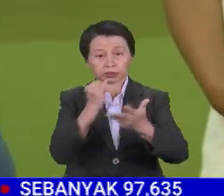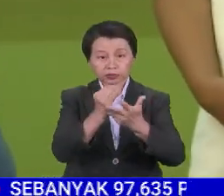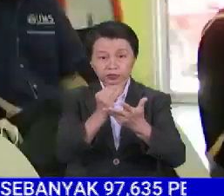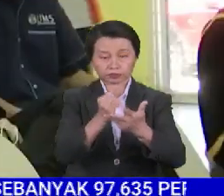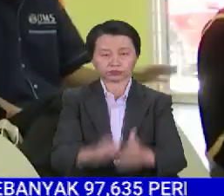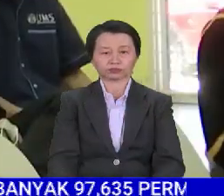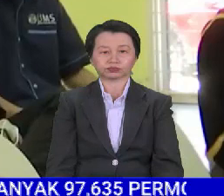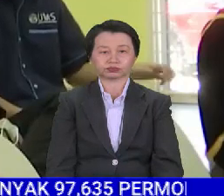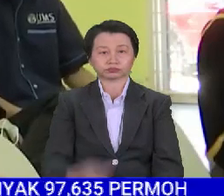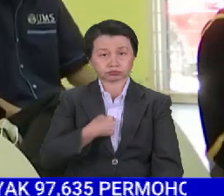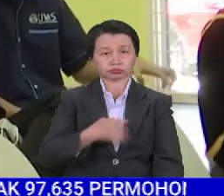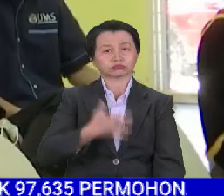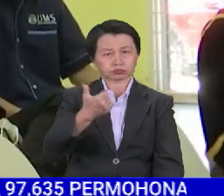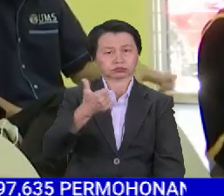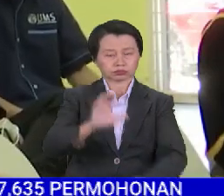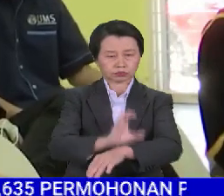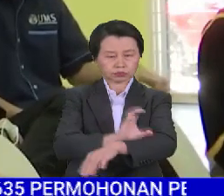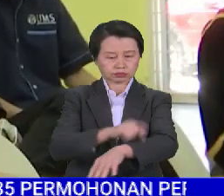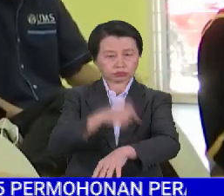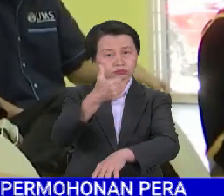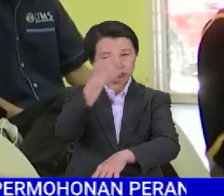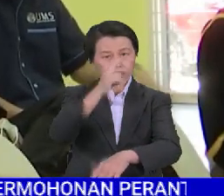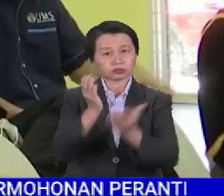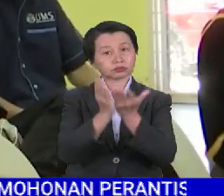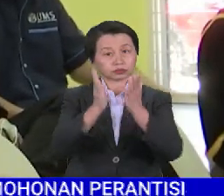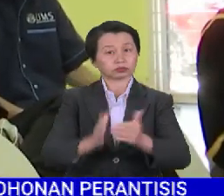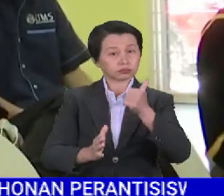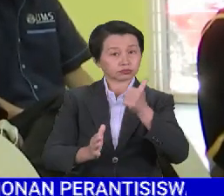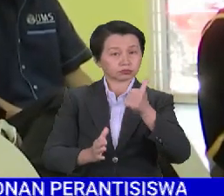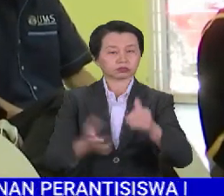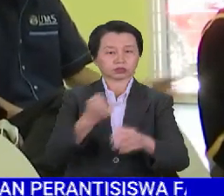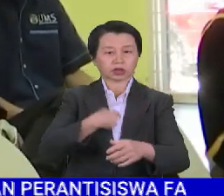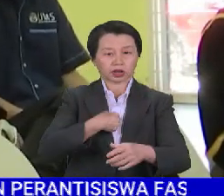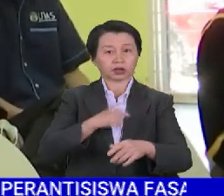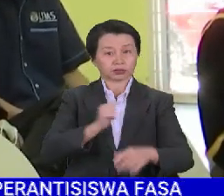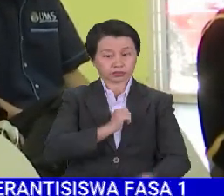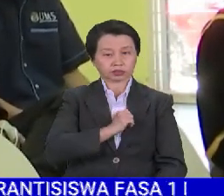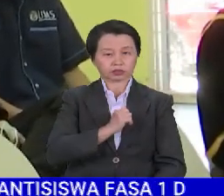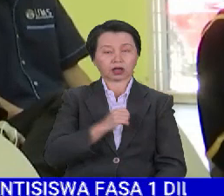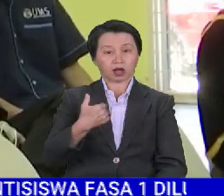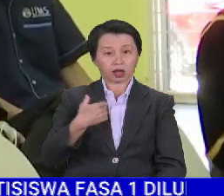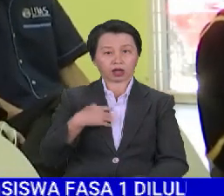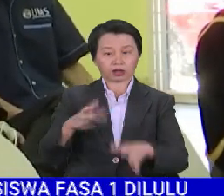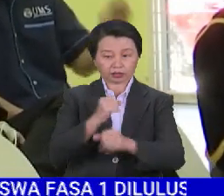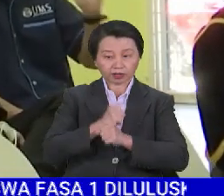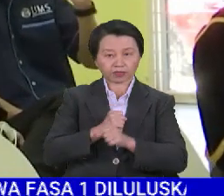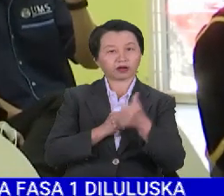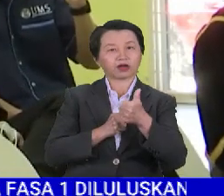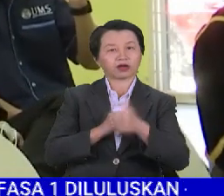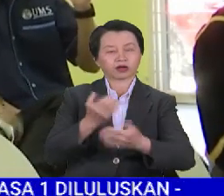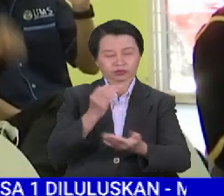ini sangat berguna untuk semua siswa dan siswi dan saya juga sendiri karena ia dapat